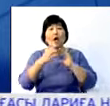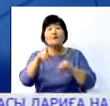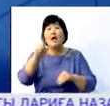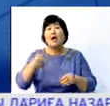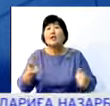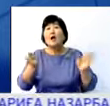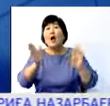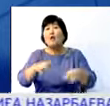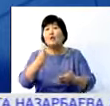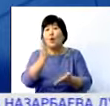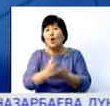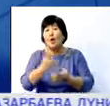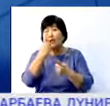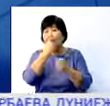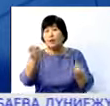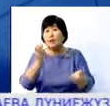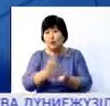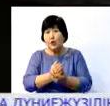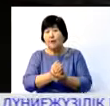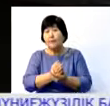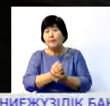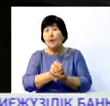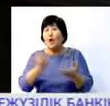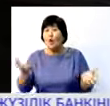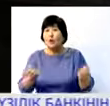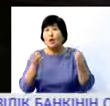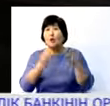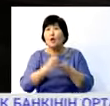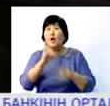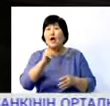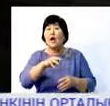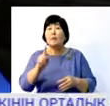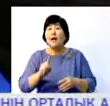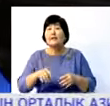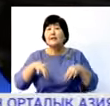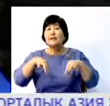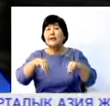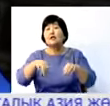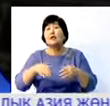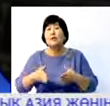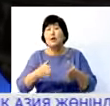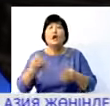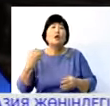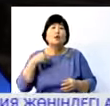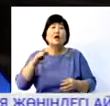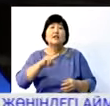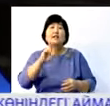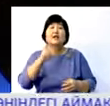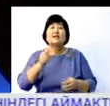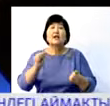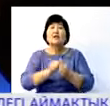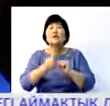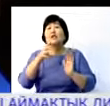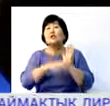адамдарымен қалып қойғандығы жөнінде хабар түседі. Құтқару тобы КамАЗ техникасымен жолға шығады. Қызылорда Жезқазған тас жолының